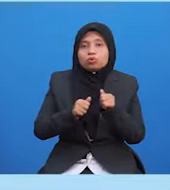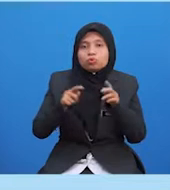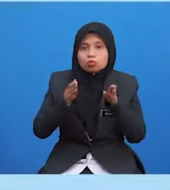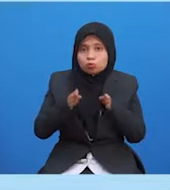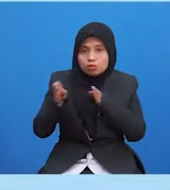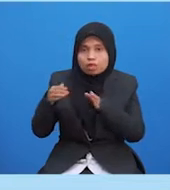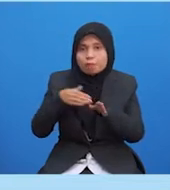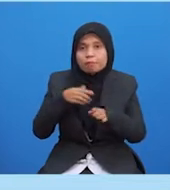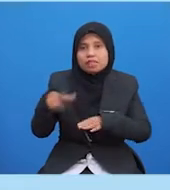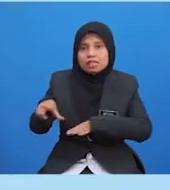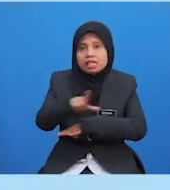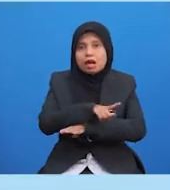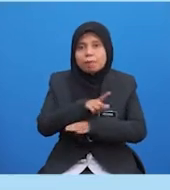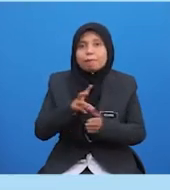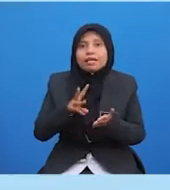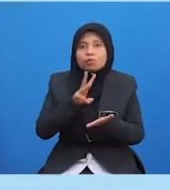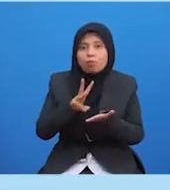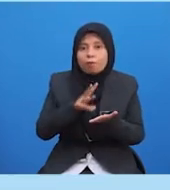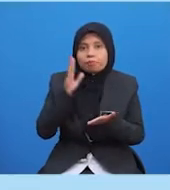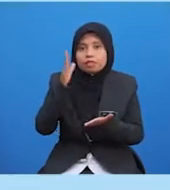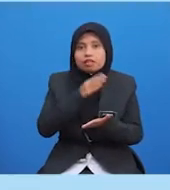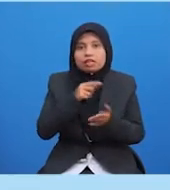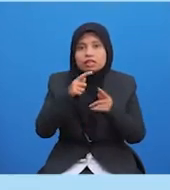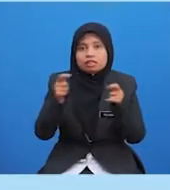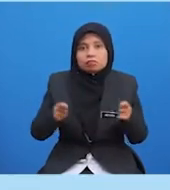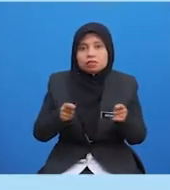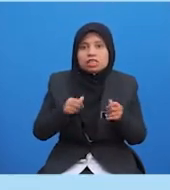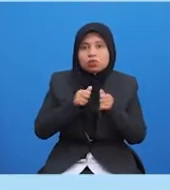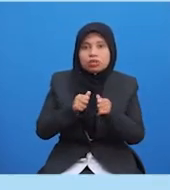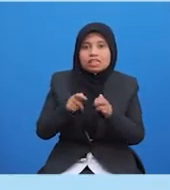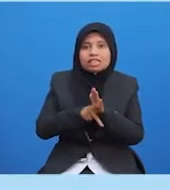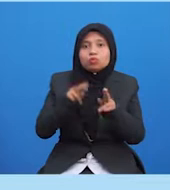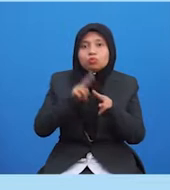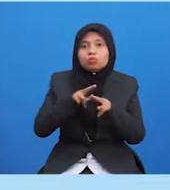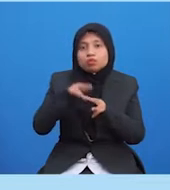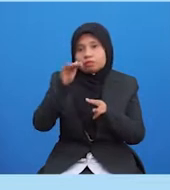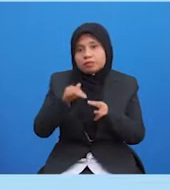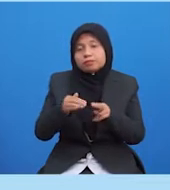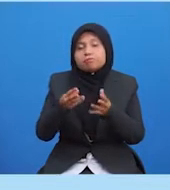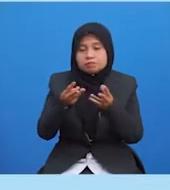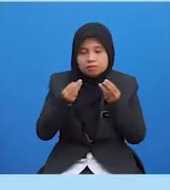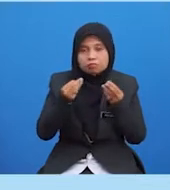akan ditempatkan mengikut kedudukan yang dikehendaki.